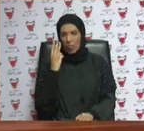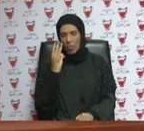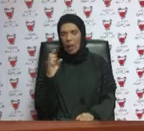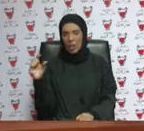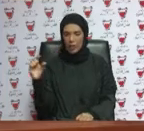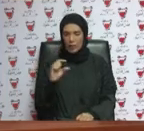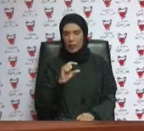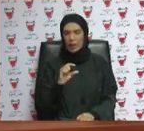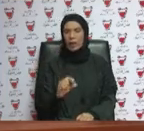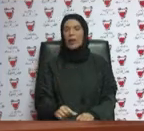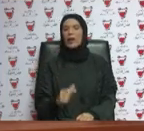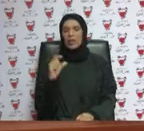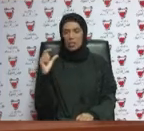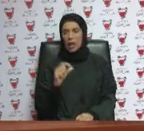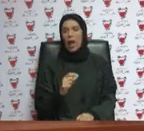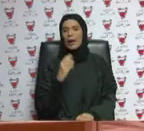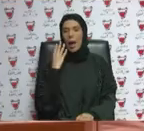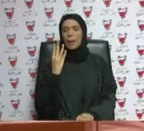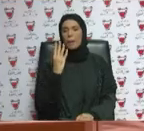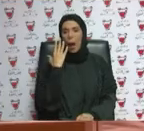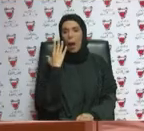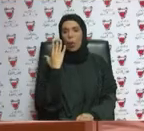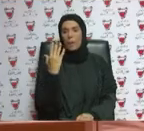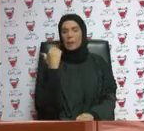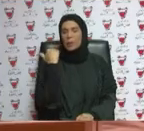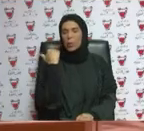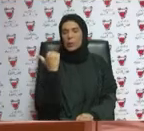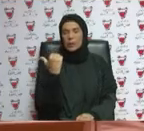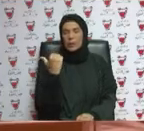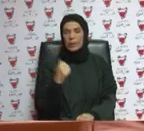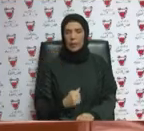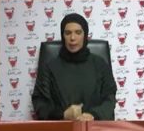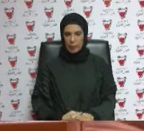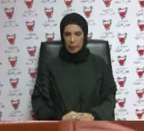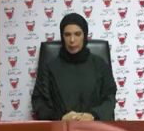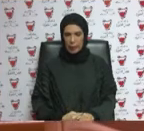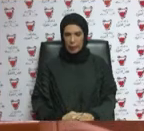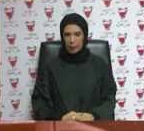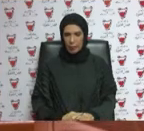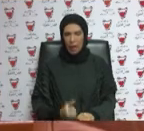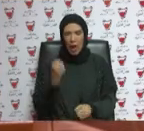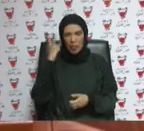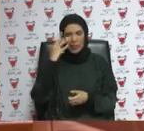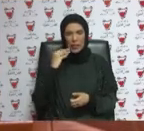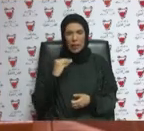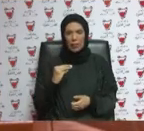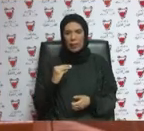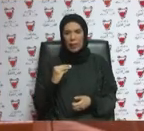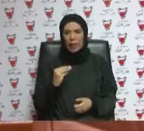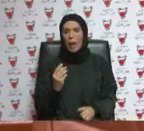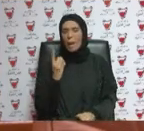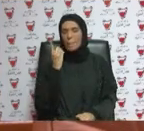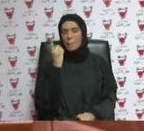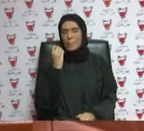أبريل، شهر مايو وشهر يونيو، لتأخذ في الاعتبار احتياجات 100,000